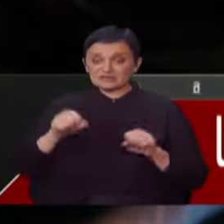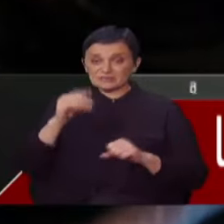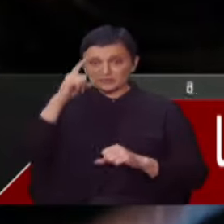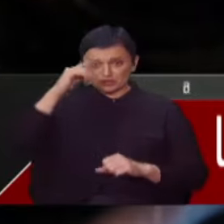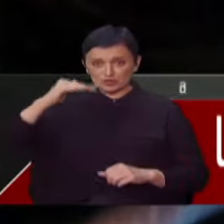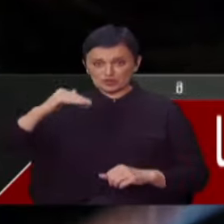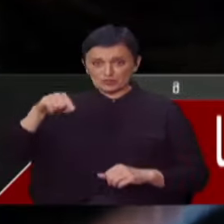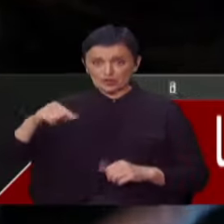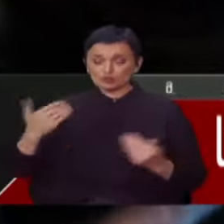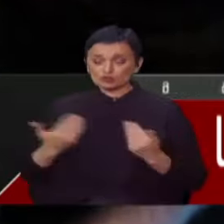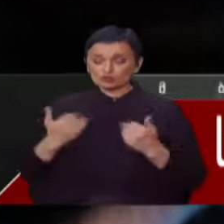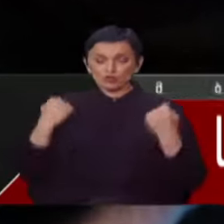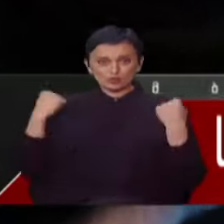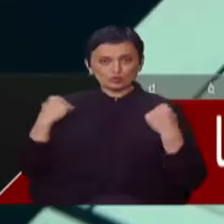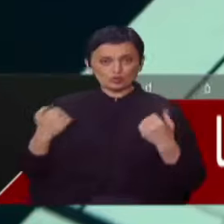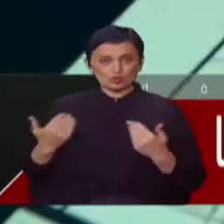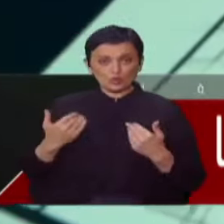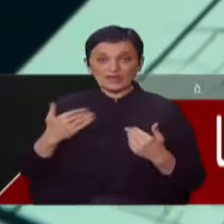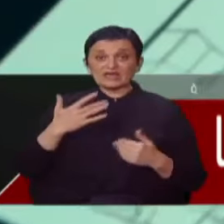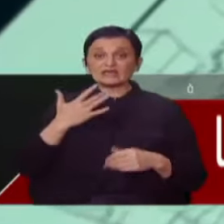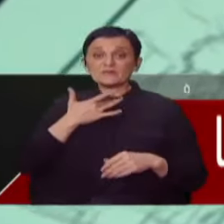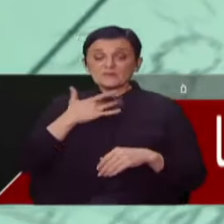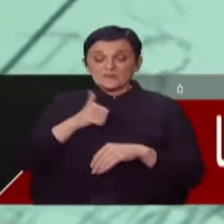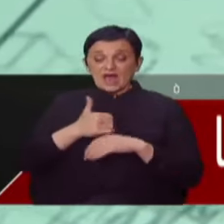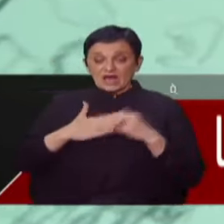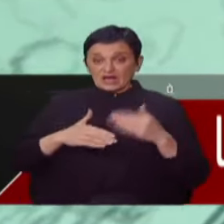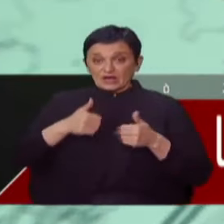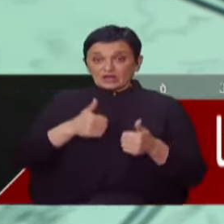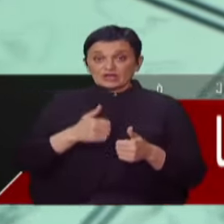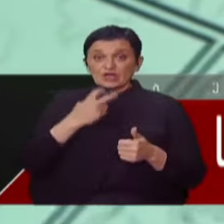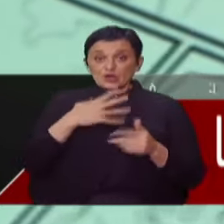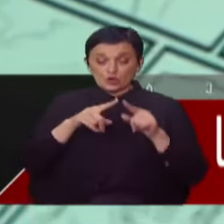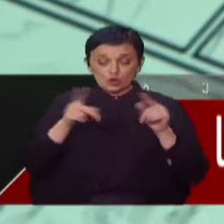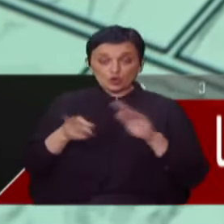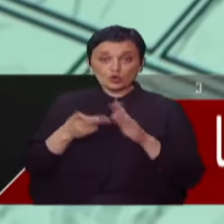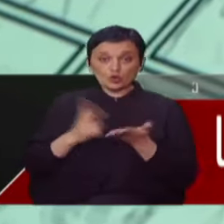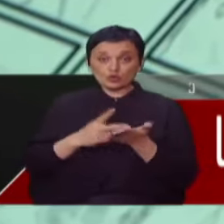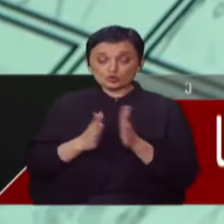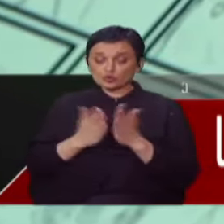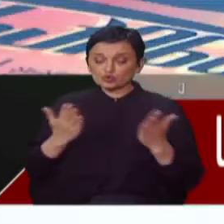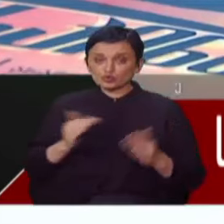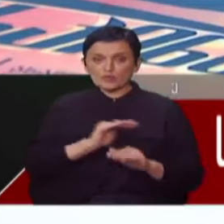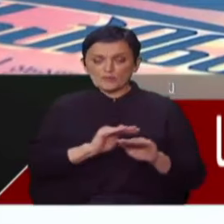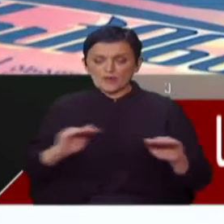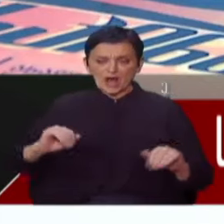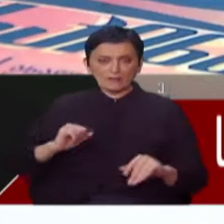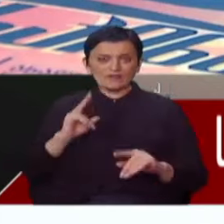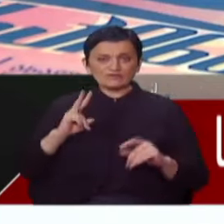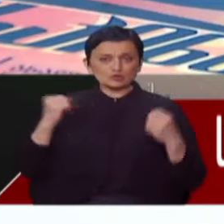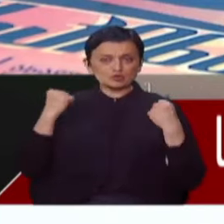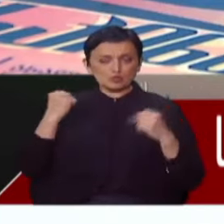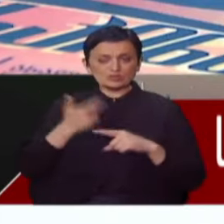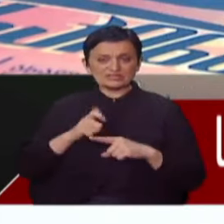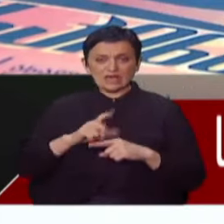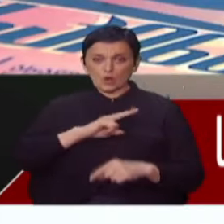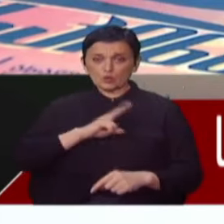რომელიც სპორტული ცხოვრებით ცხოვრობს. თბილისის მერიის ხელშეწყობით კი კომიქსები ჟურნალი ყველა იმ პატარის მეგობარი გახდა, ვისაც სპორტი ძალიან